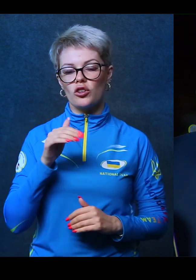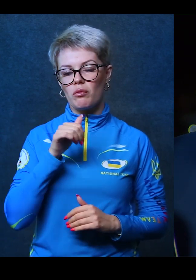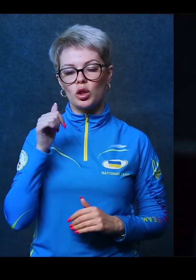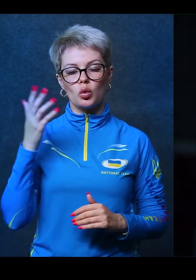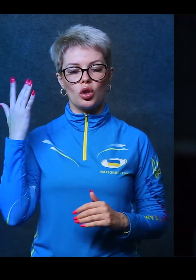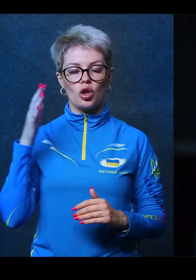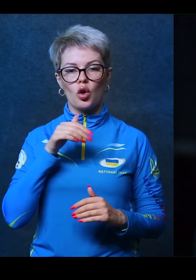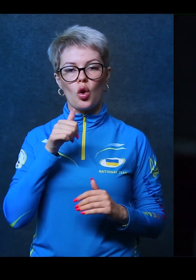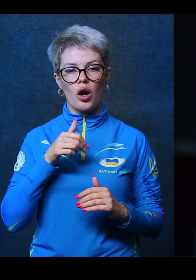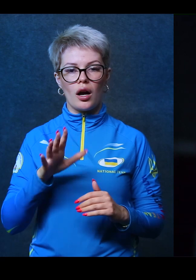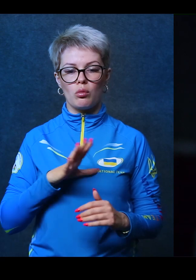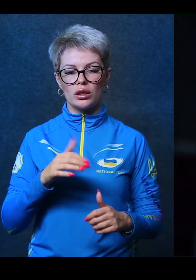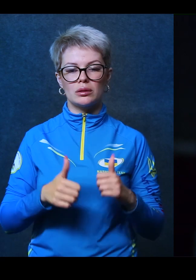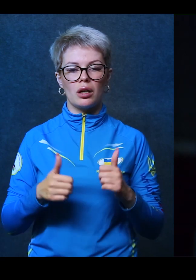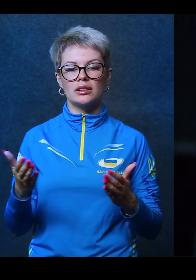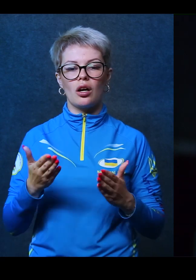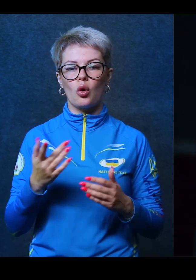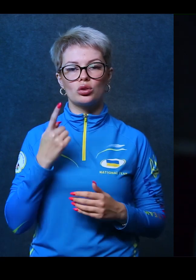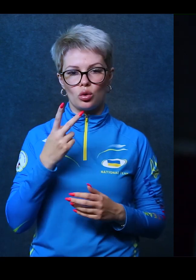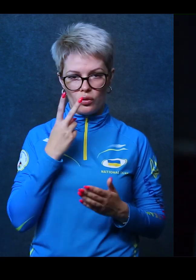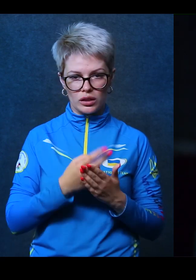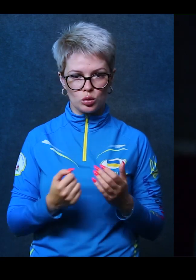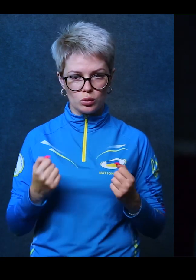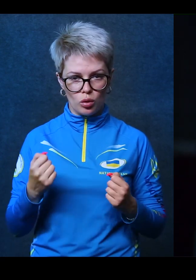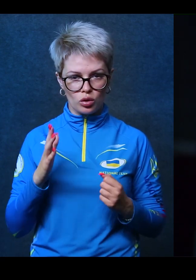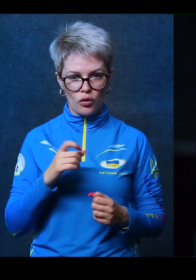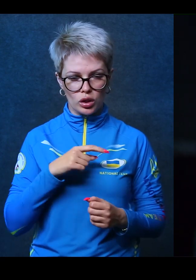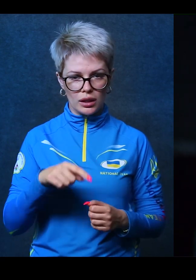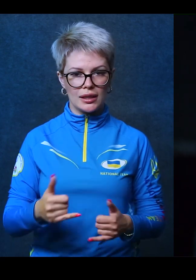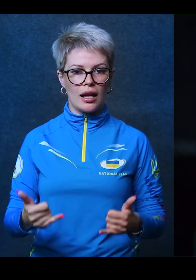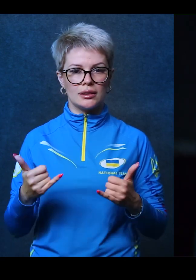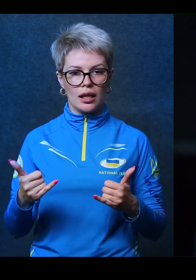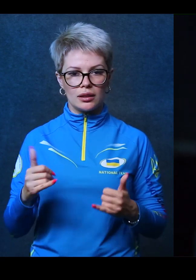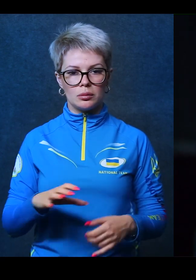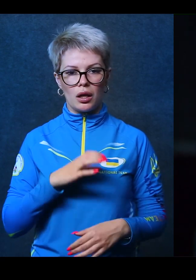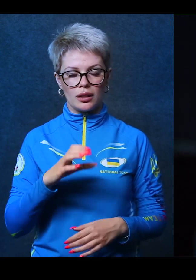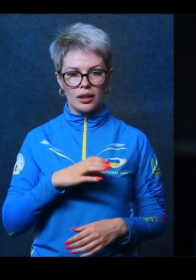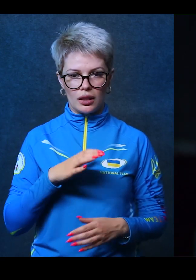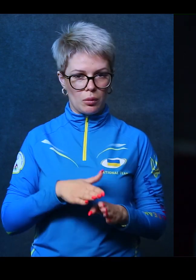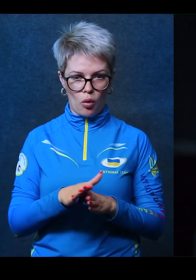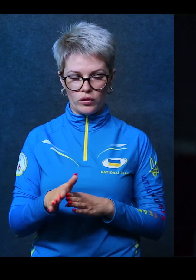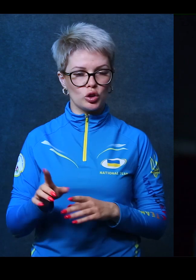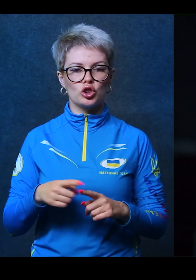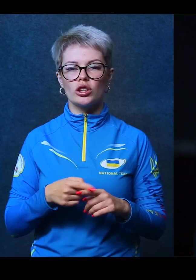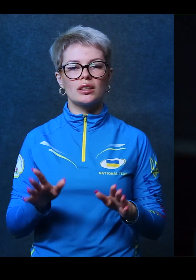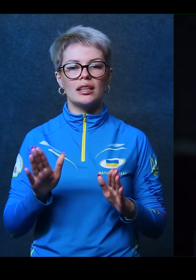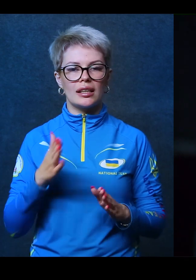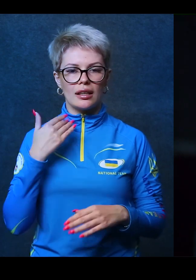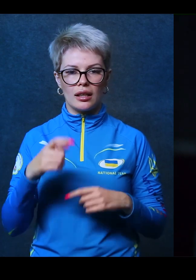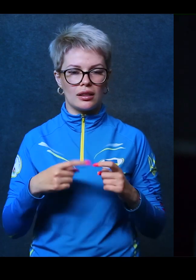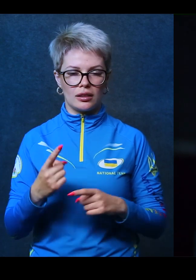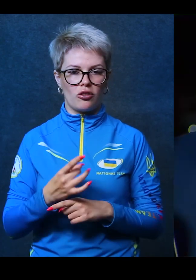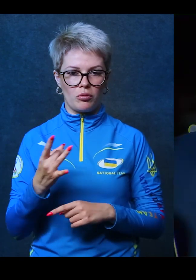минулих роках були змагання з якогось одного виду спорту, так, в Одесі, а зараз спартакіада повністю. Чи тільки легка